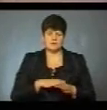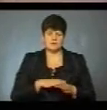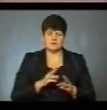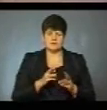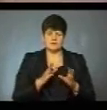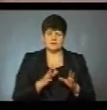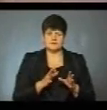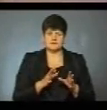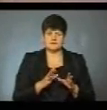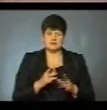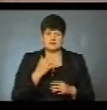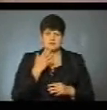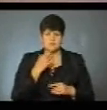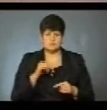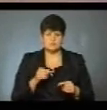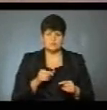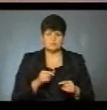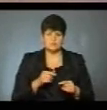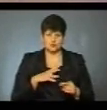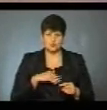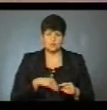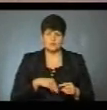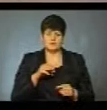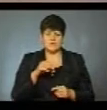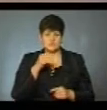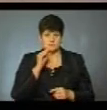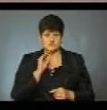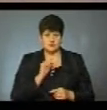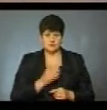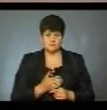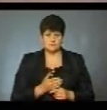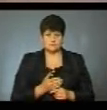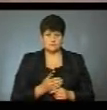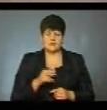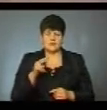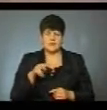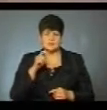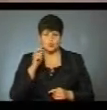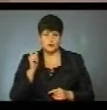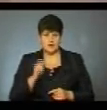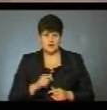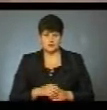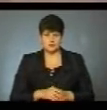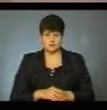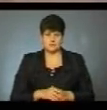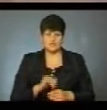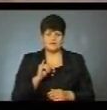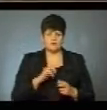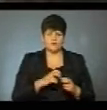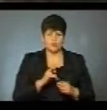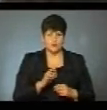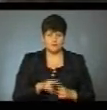національними свідчами думки та духу Тарасом Шевченком, Лесою Українкою, Іваном